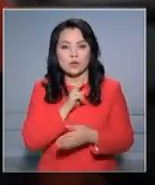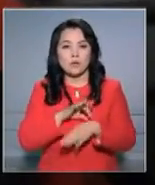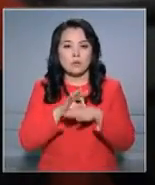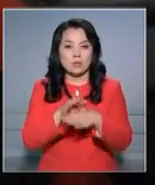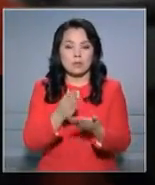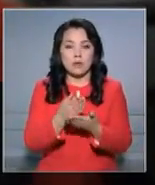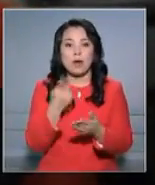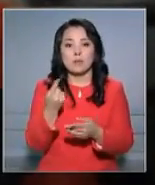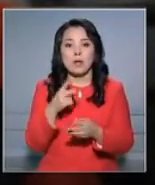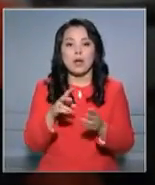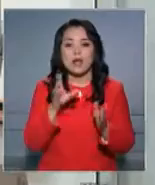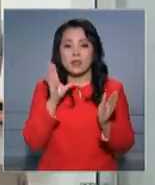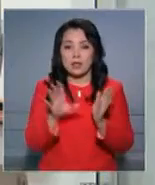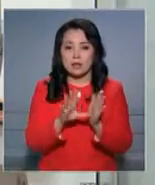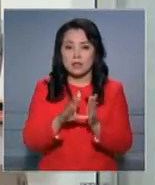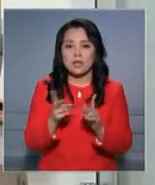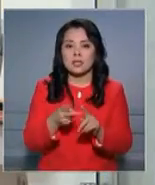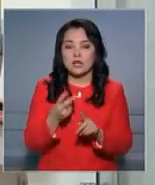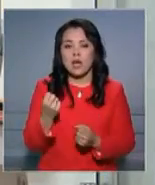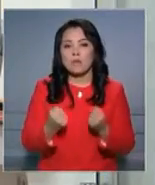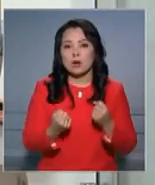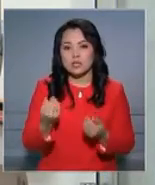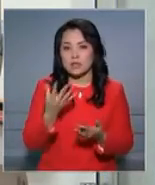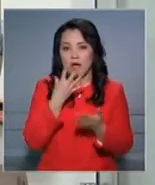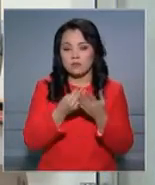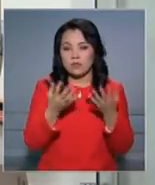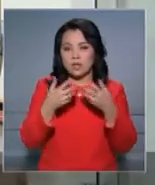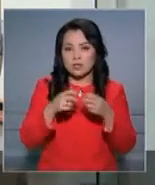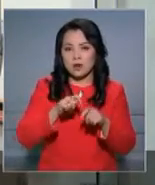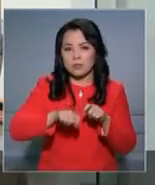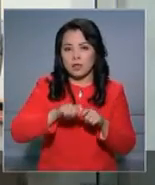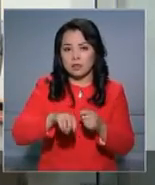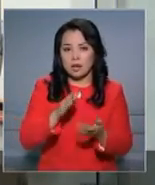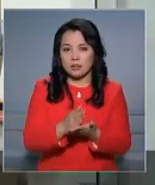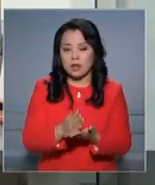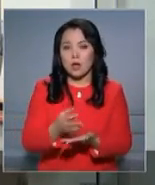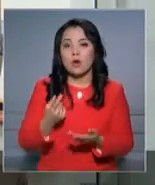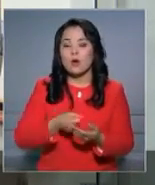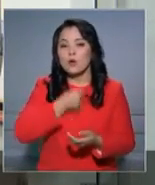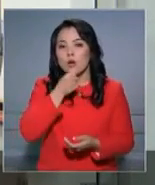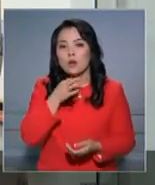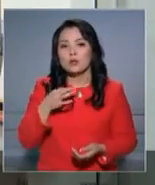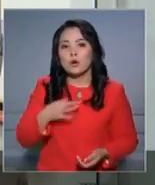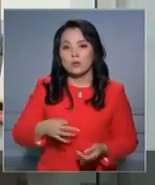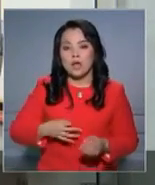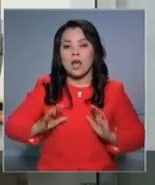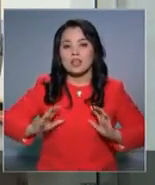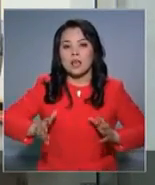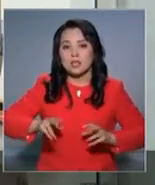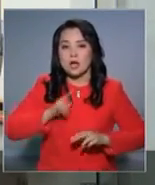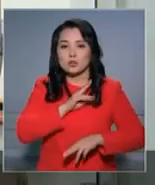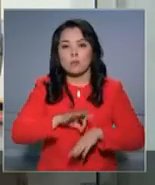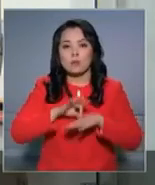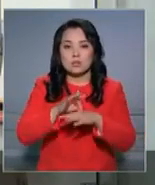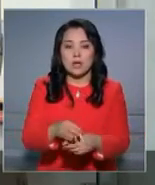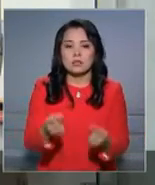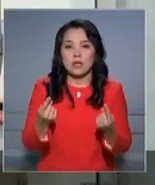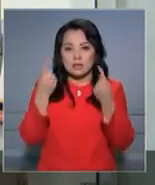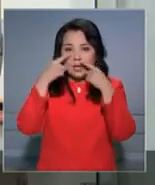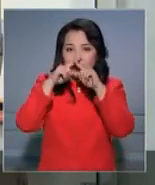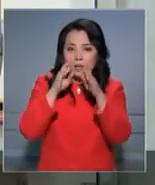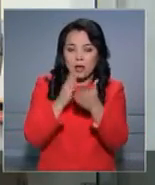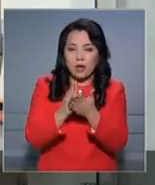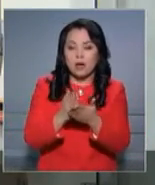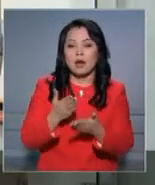болса, екіншісі машинист. Үлкен ұлым роторный экскаваторда жұмыс істейді. Кіші ұлым